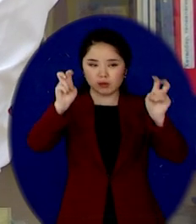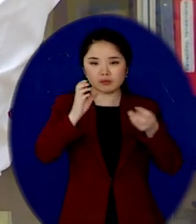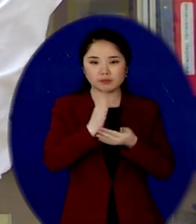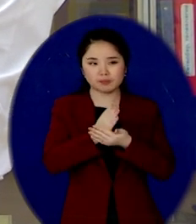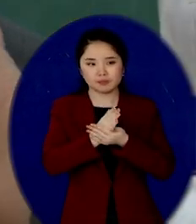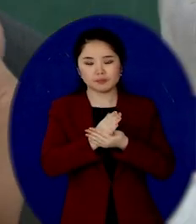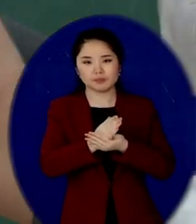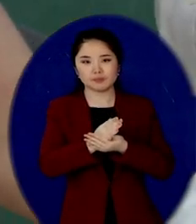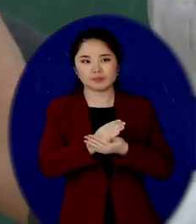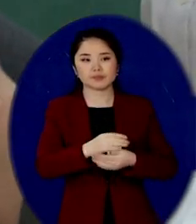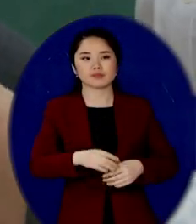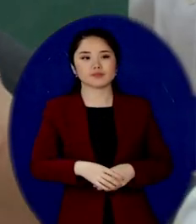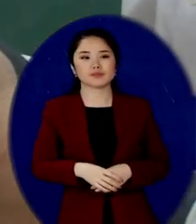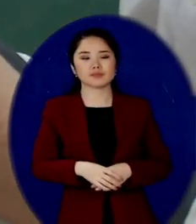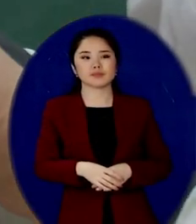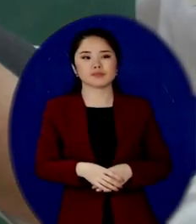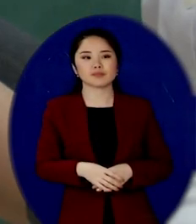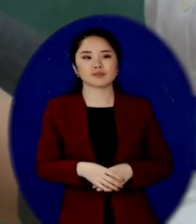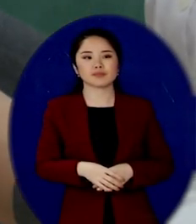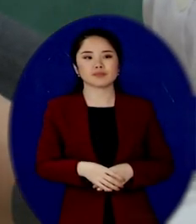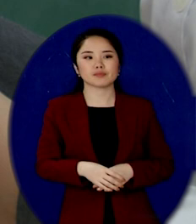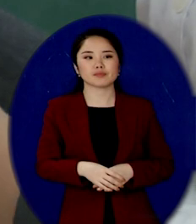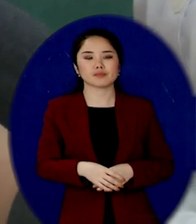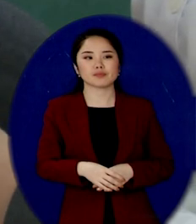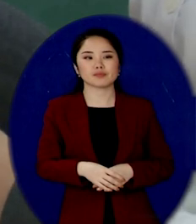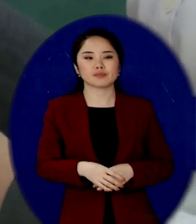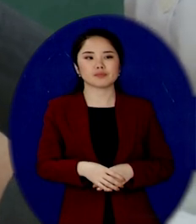гарчигтай зурган мэдээллийг оруулж өгчээ.